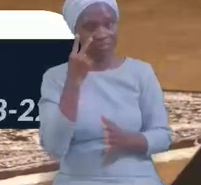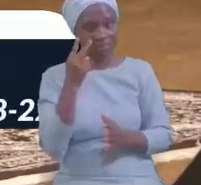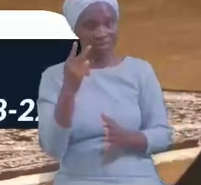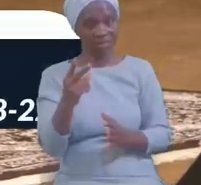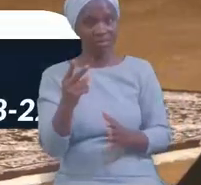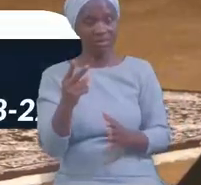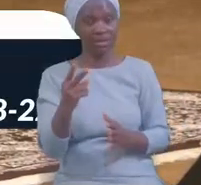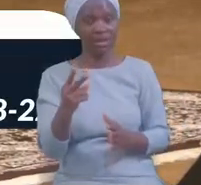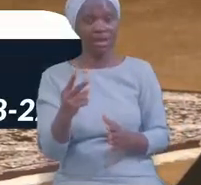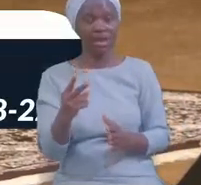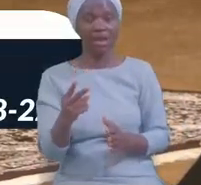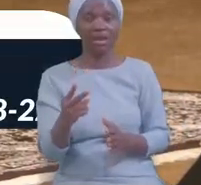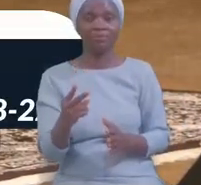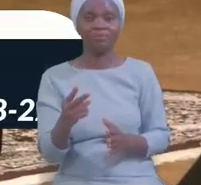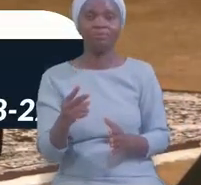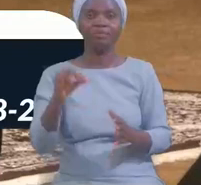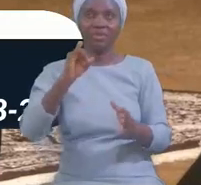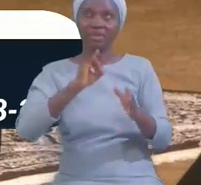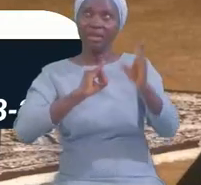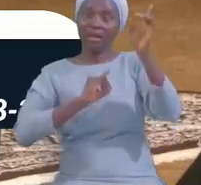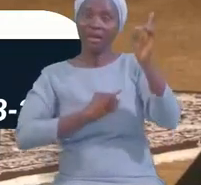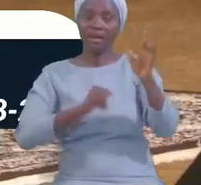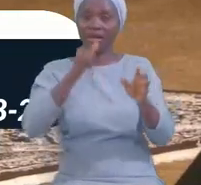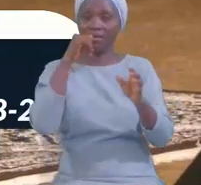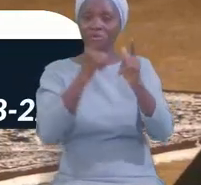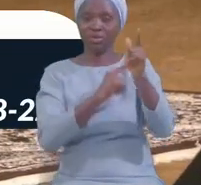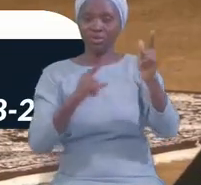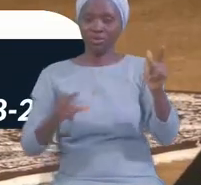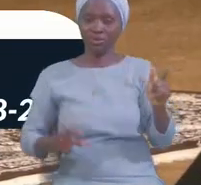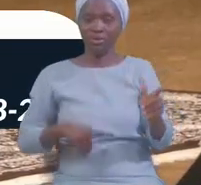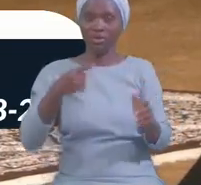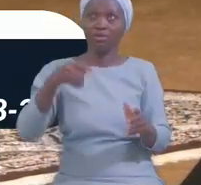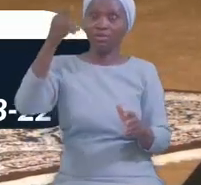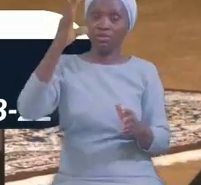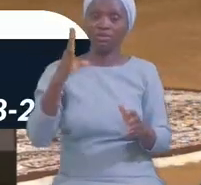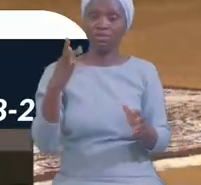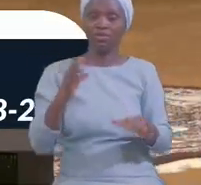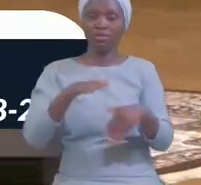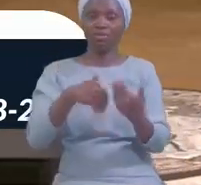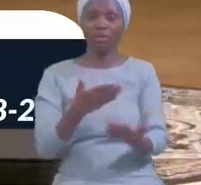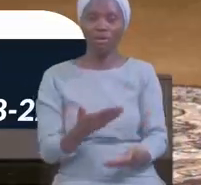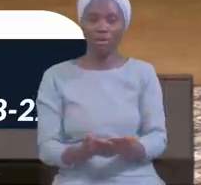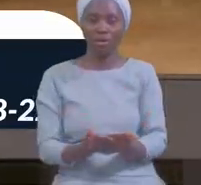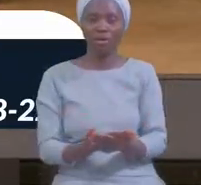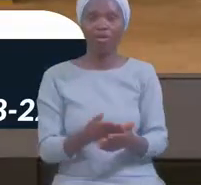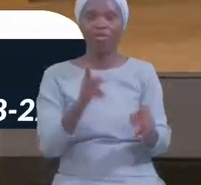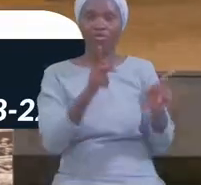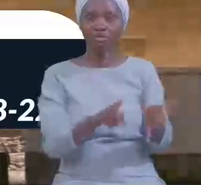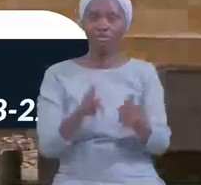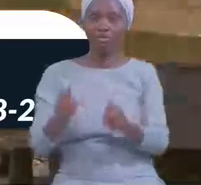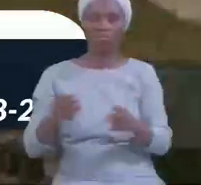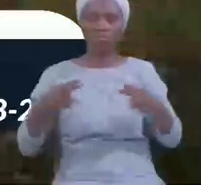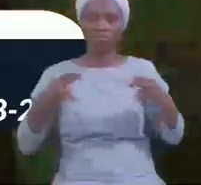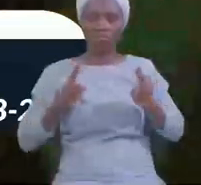27 dit, voici, je suis l'Éternel, le Dieu de toute chair. Y a-t-il une